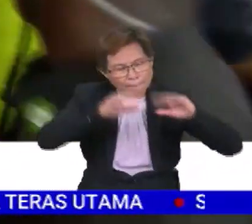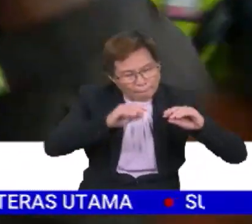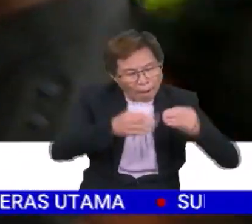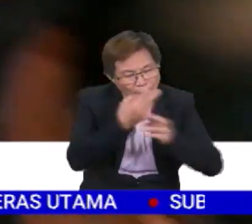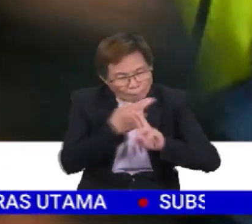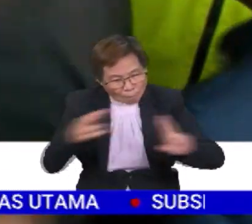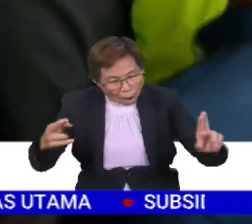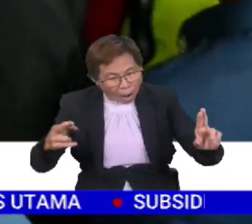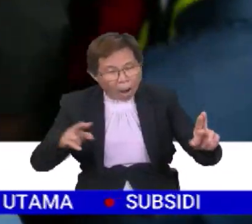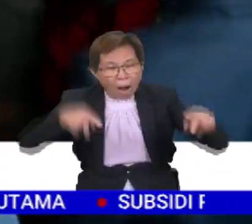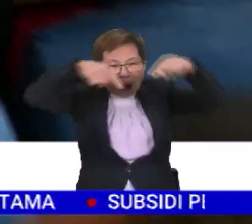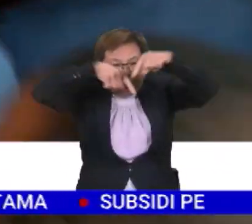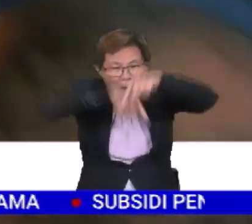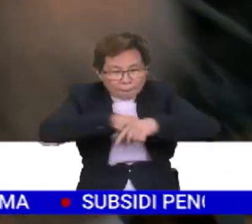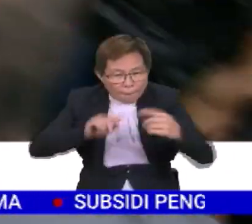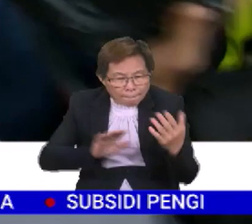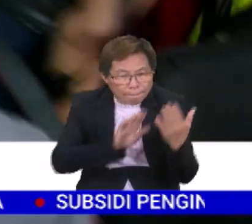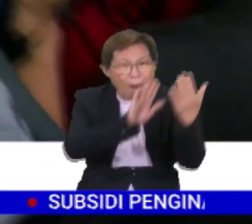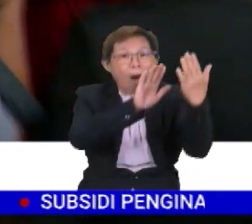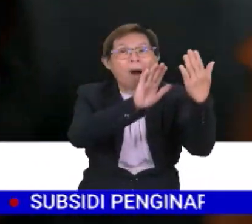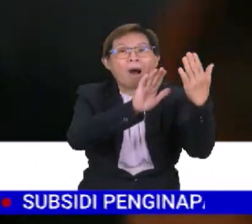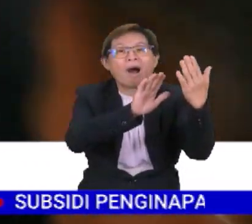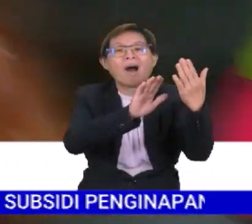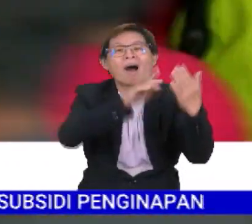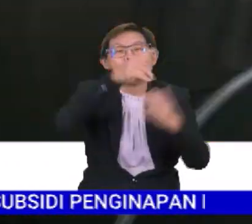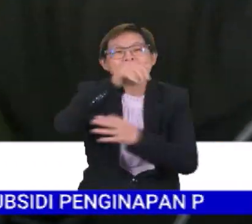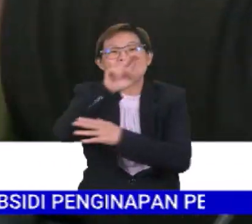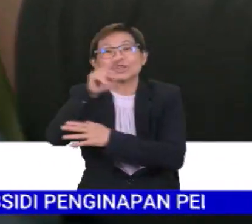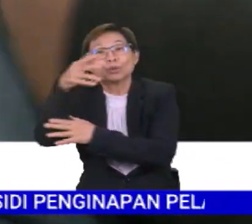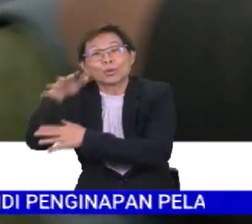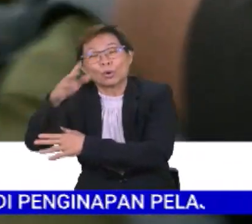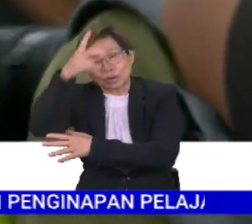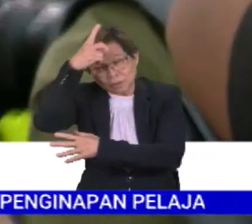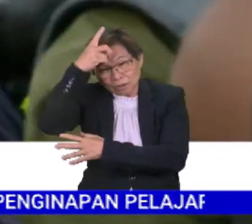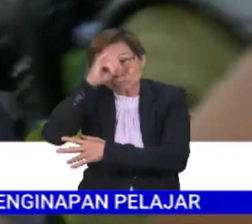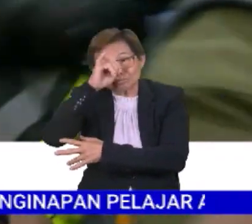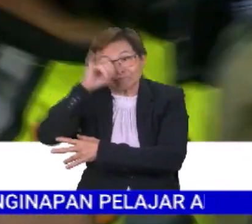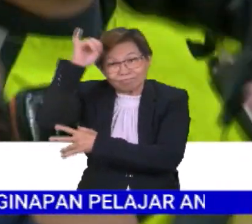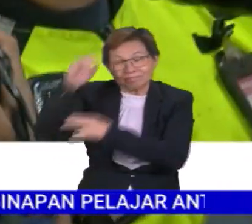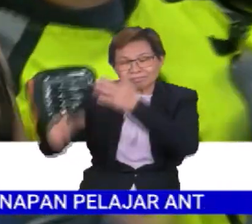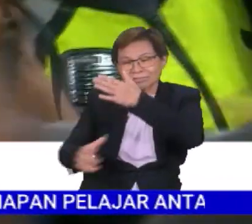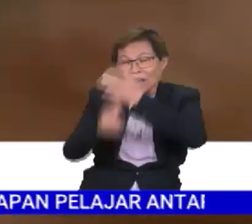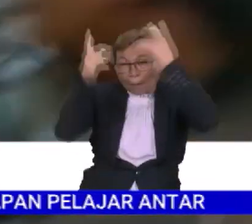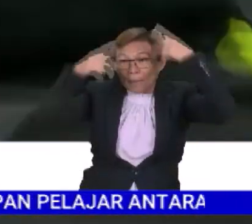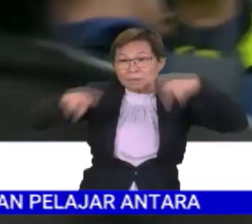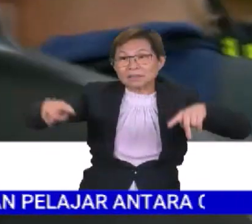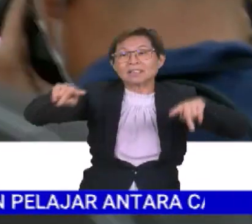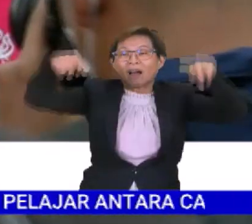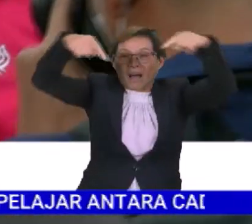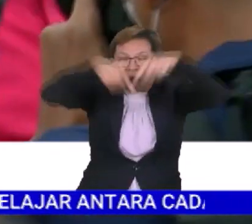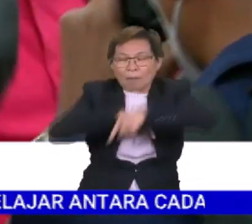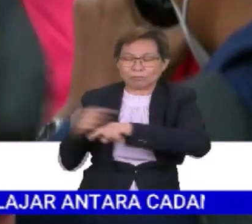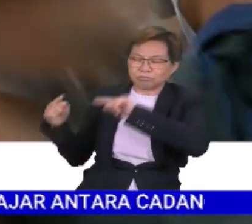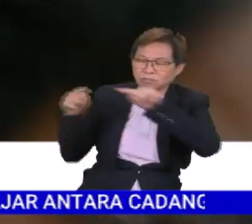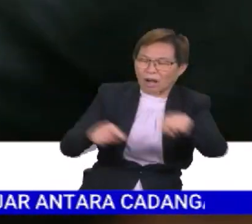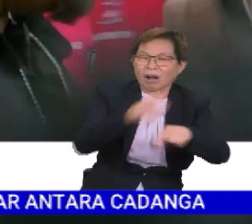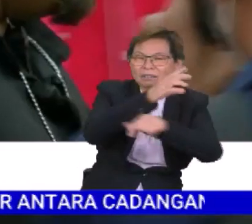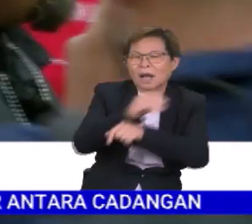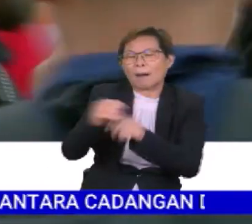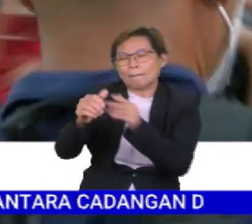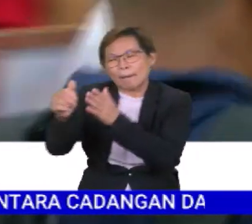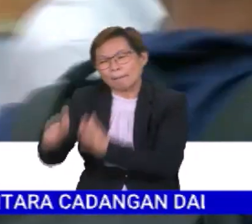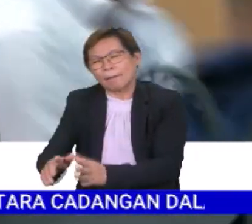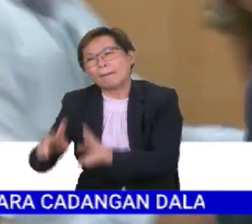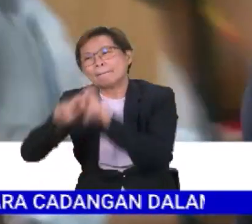persiapan parti dalam menghadapi PRU15. Datuk Seri Ismail Sabri yang juga naib Presiden UMNO hadir bersama beberapa